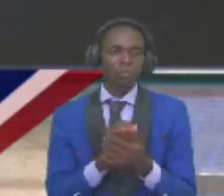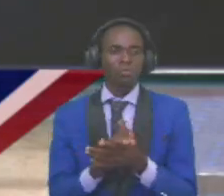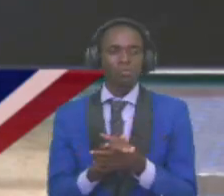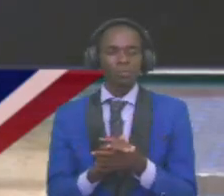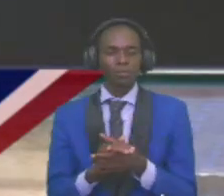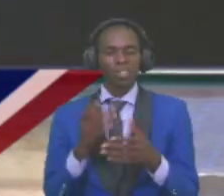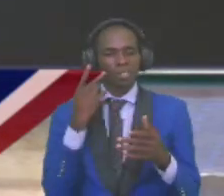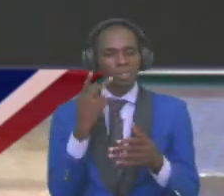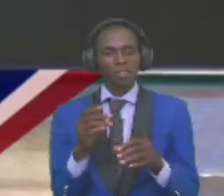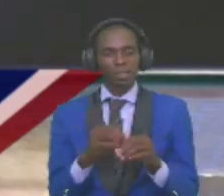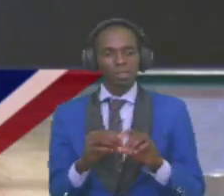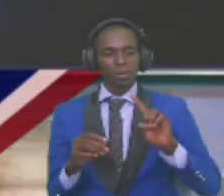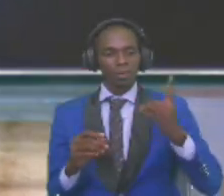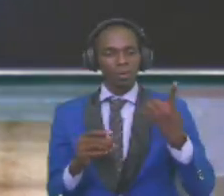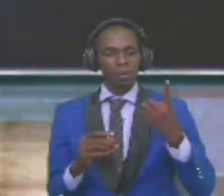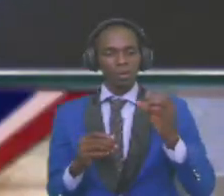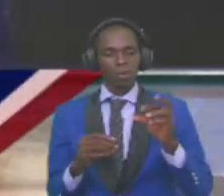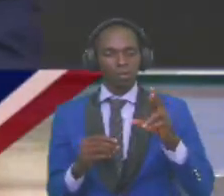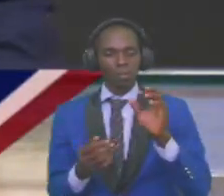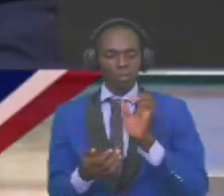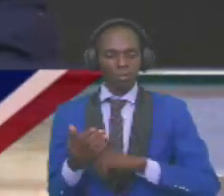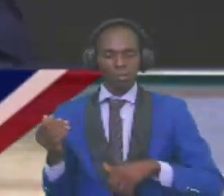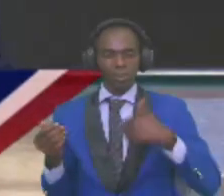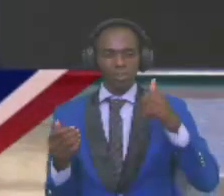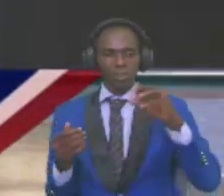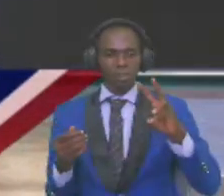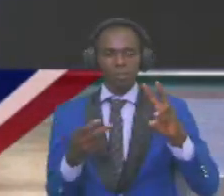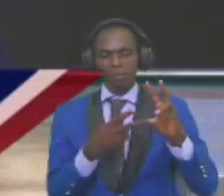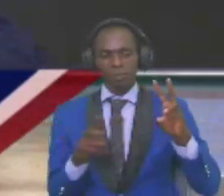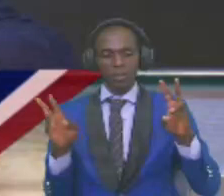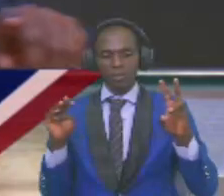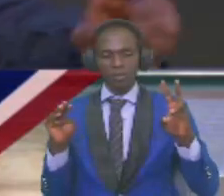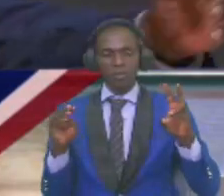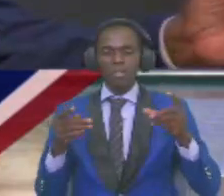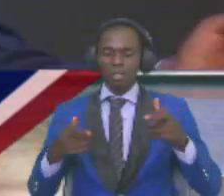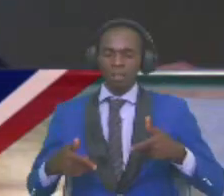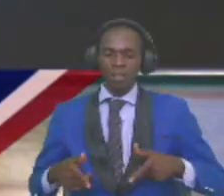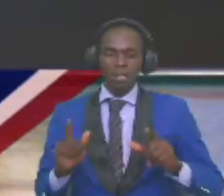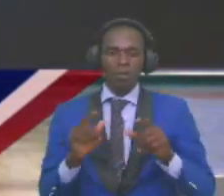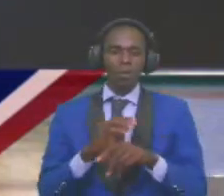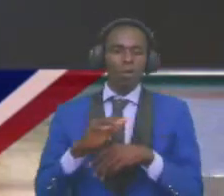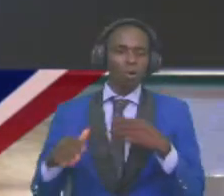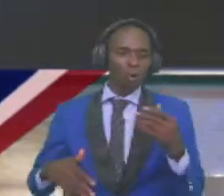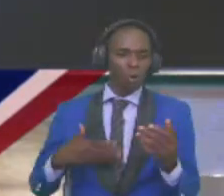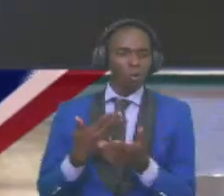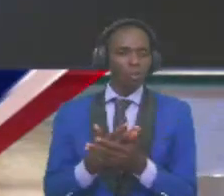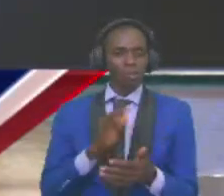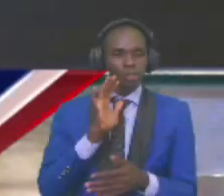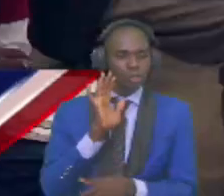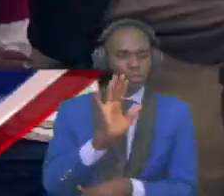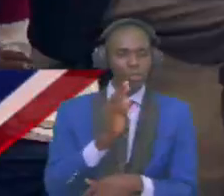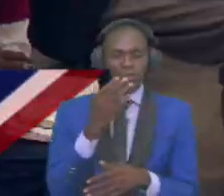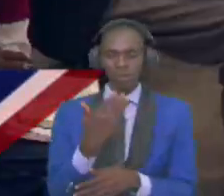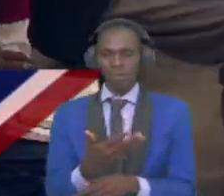christ première pour un tien 16 14 pour tout ce que vous